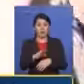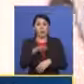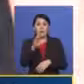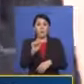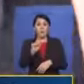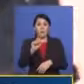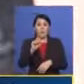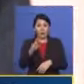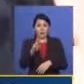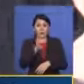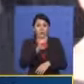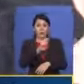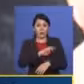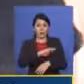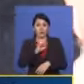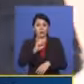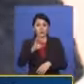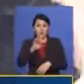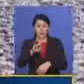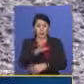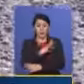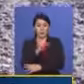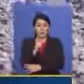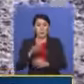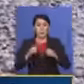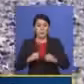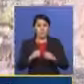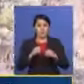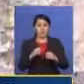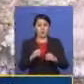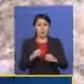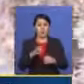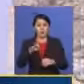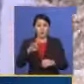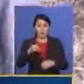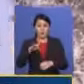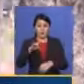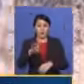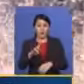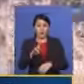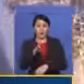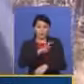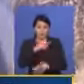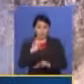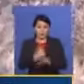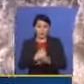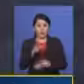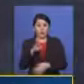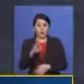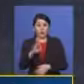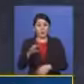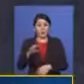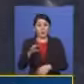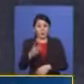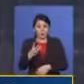алмайды. Дәл қазір мұнда татар үйеңкісі ағашы отырғызылып жатыр. Надежда Кушнирова тәлімбақтың бас агрономы. Ол мұнда